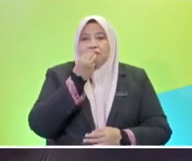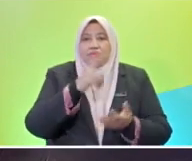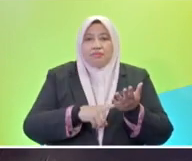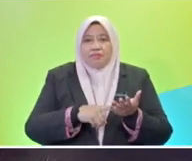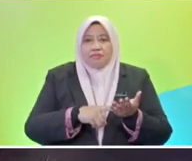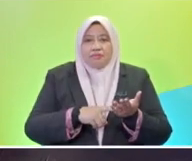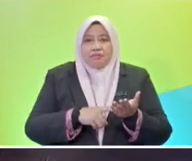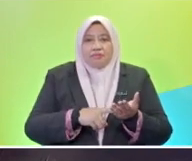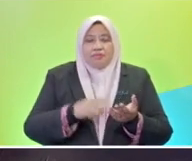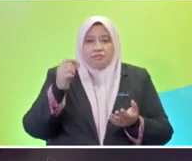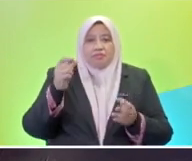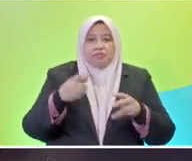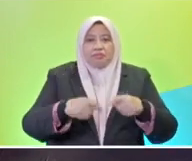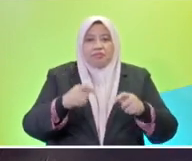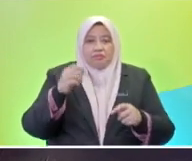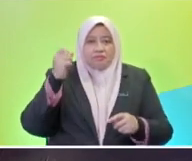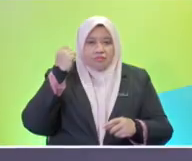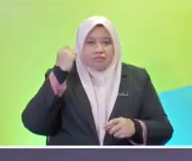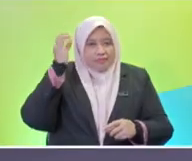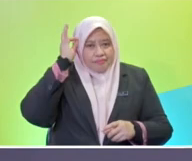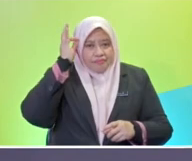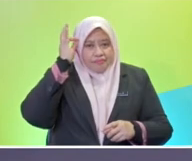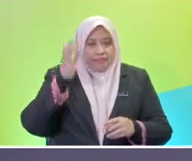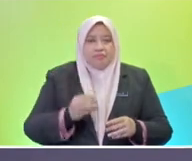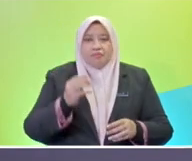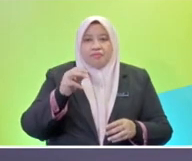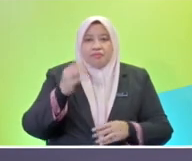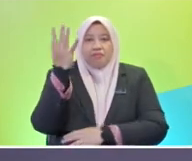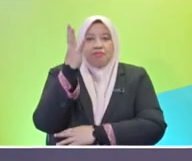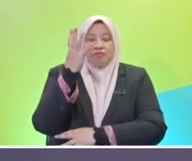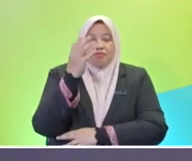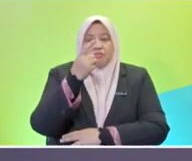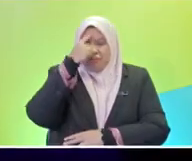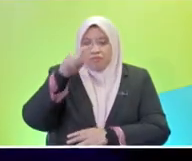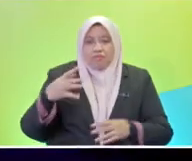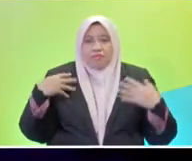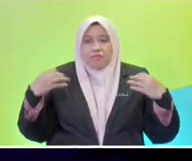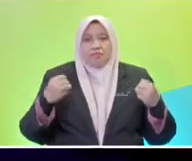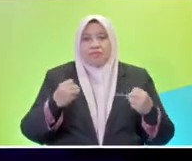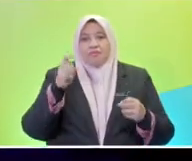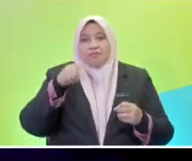fikir. Untuk sehat, dia perlu makan apa? Dia perlukan apa?